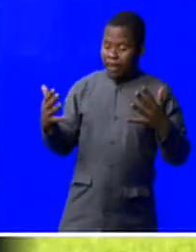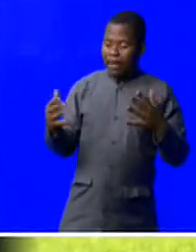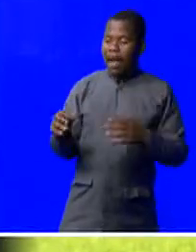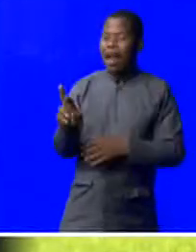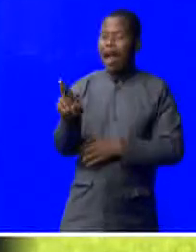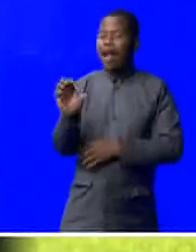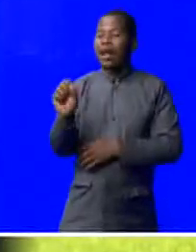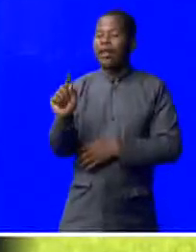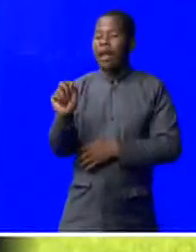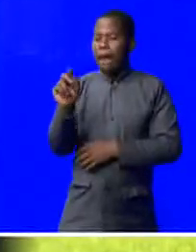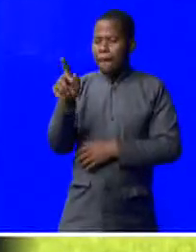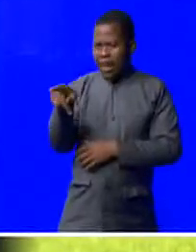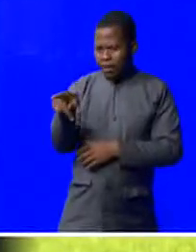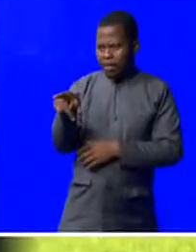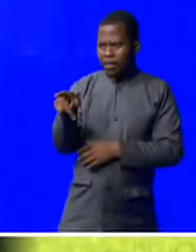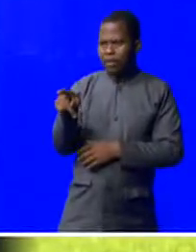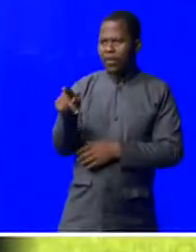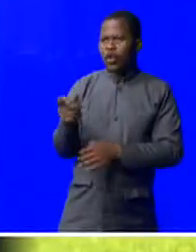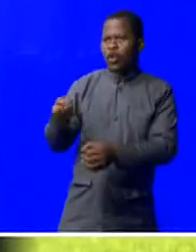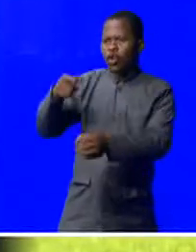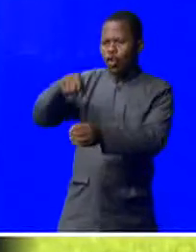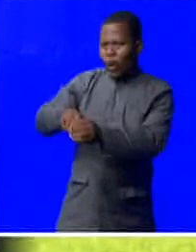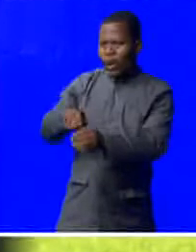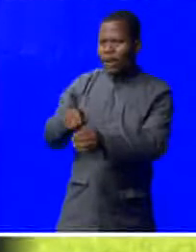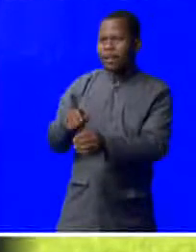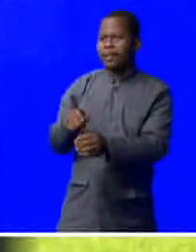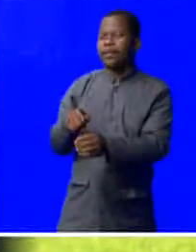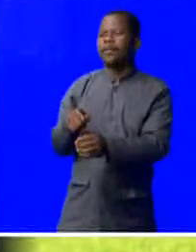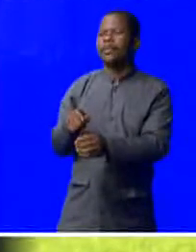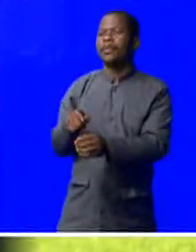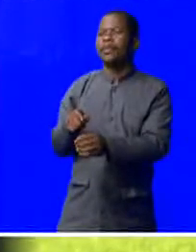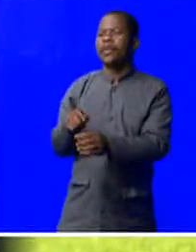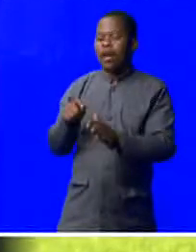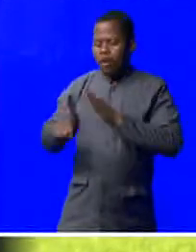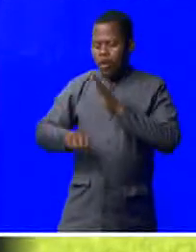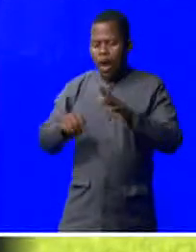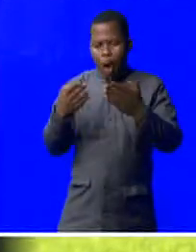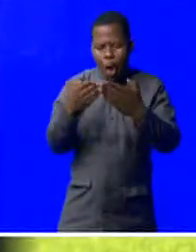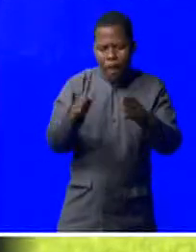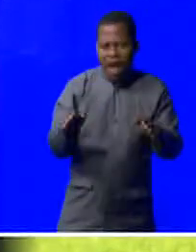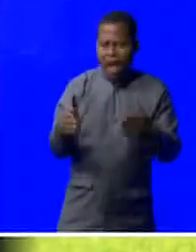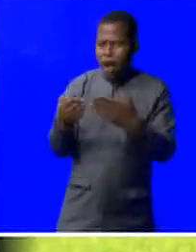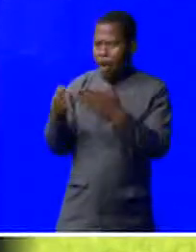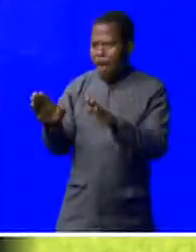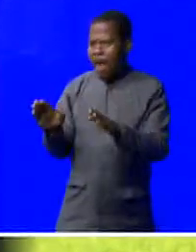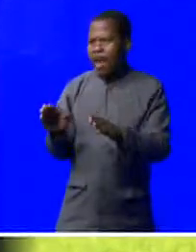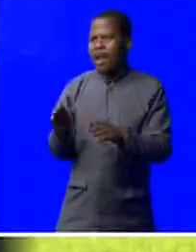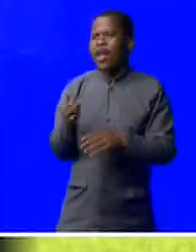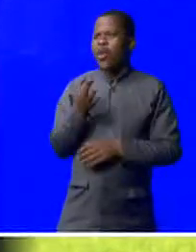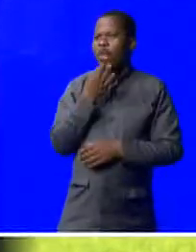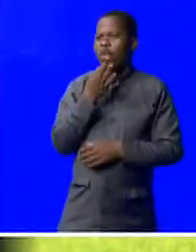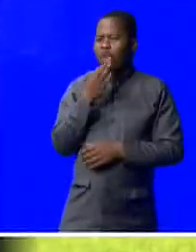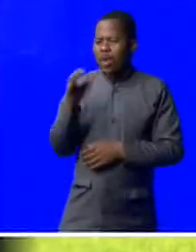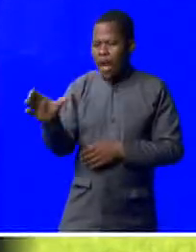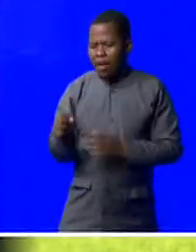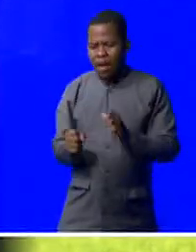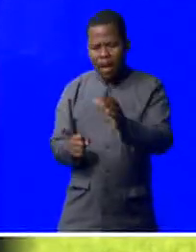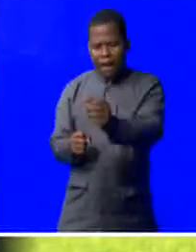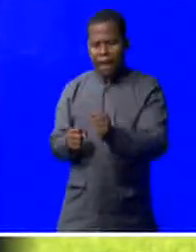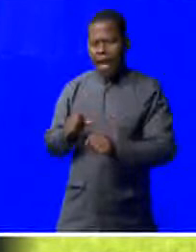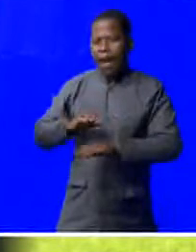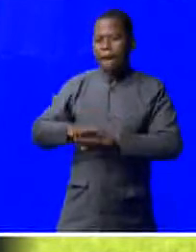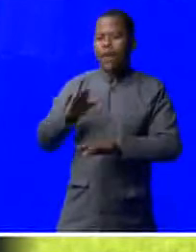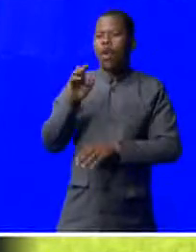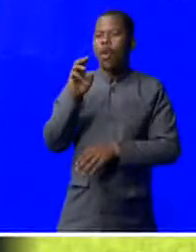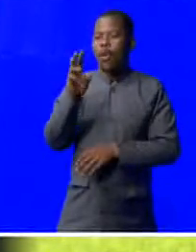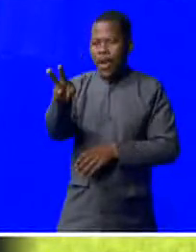bato set up within that free economic zone. Kwakheke imsebenti yabantwana bethu